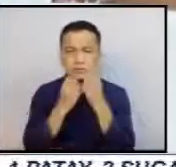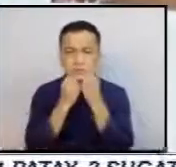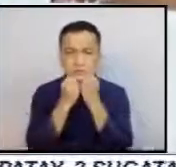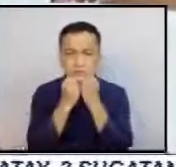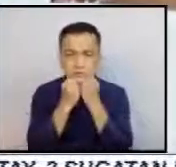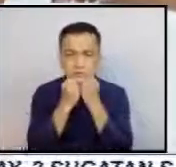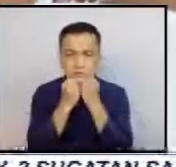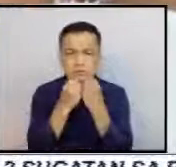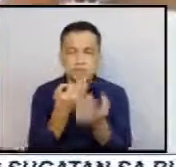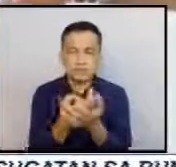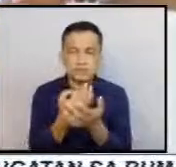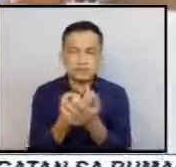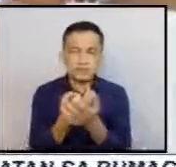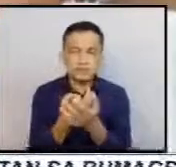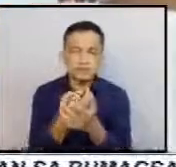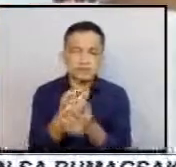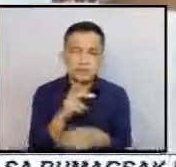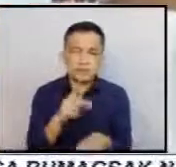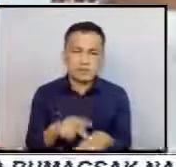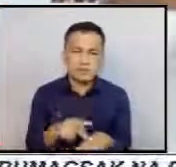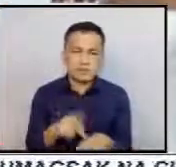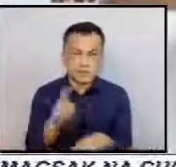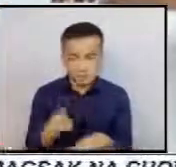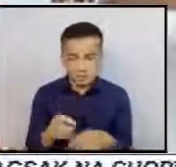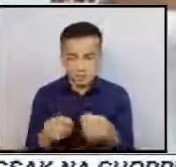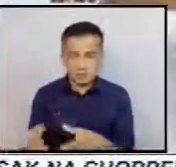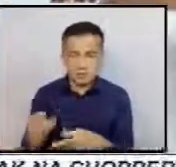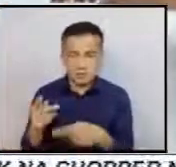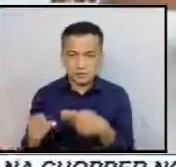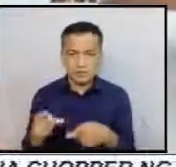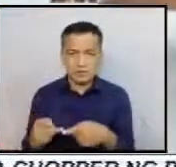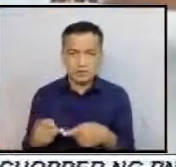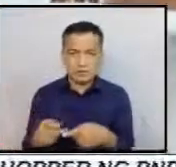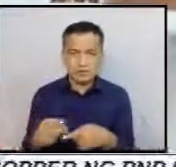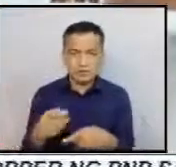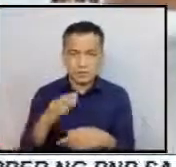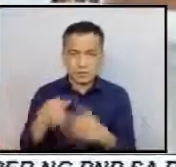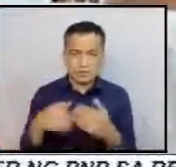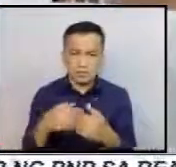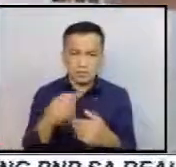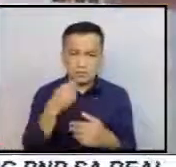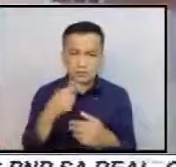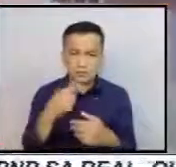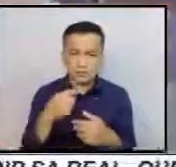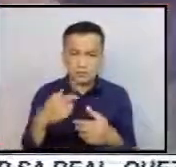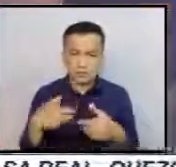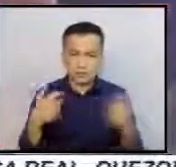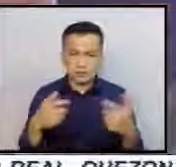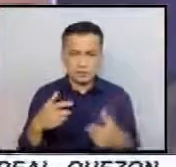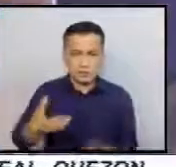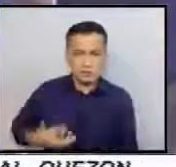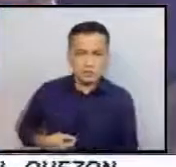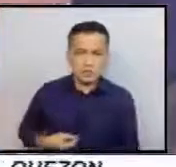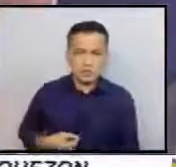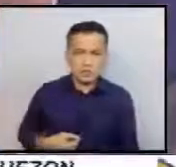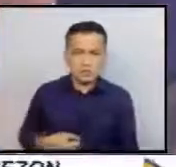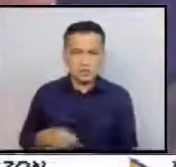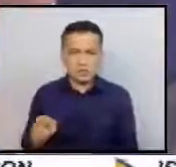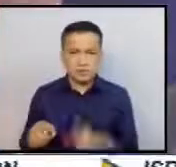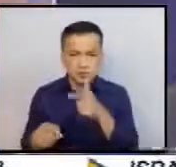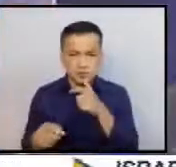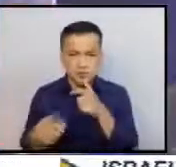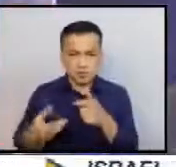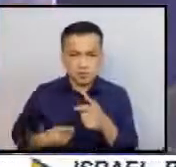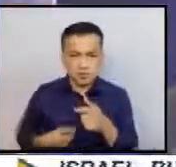bayan. Lahat nagsasabi, galit kami sa korap. Wala naman nagsabing hindi galit sa korap. Pero sino yung korap at sino yung